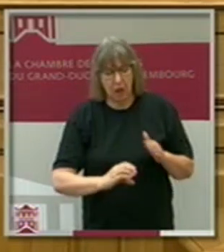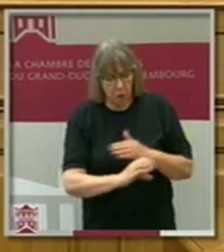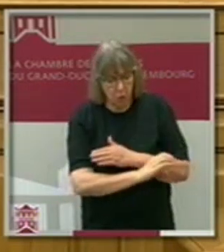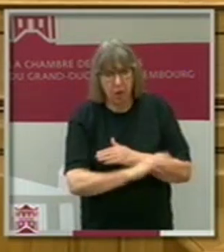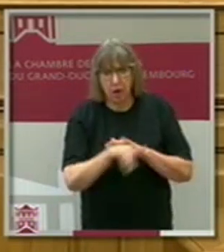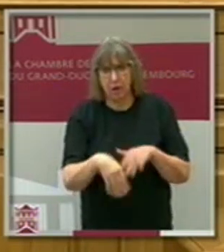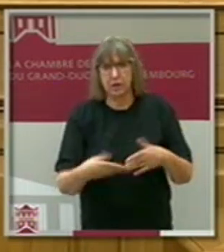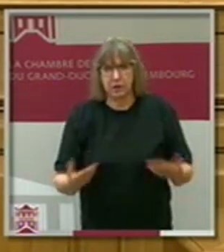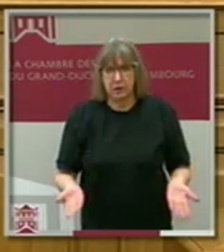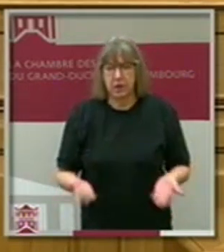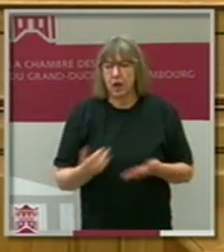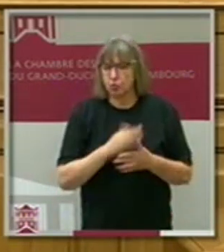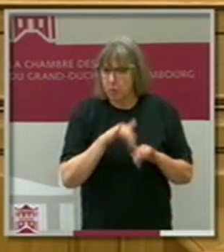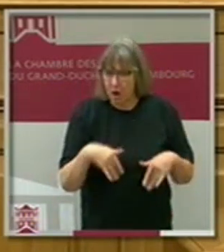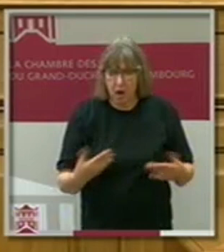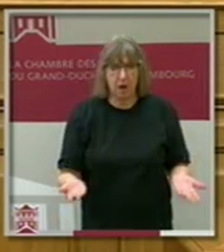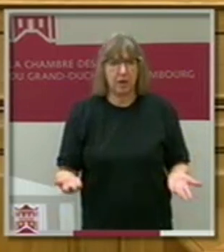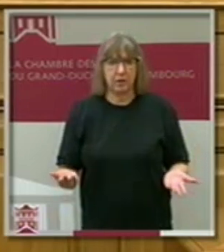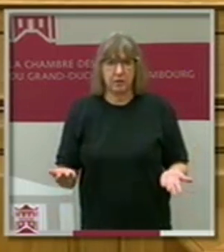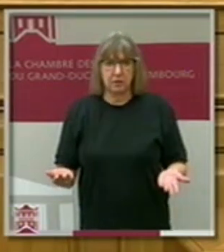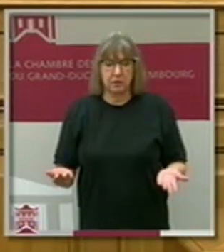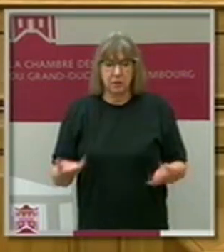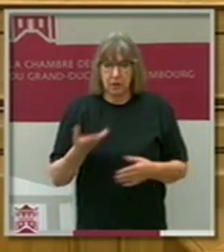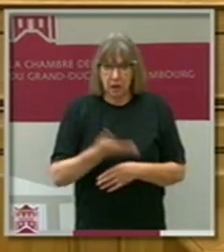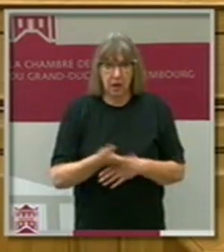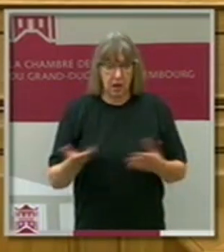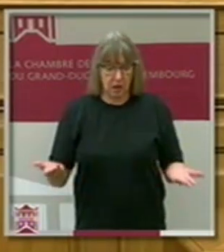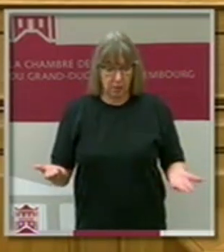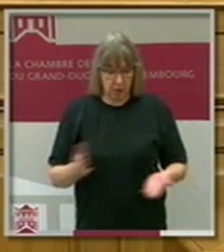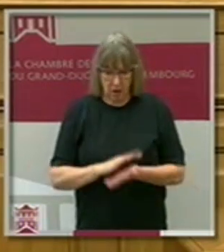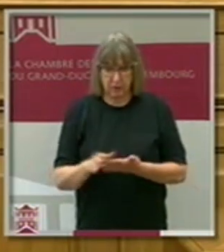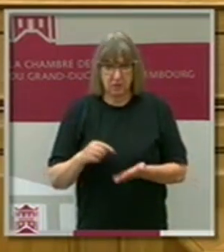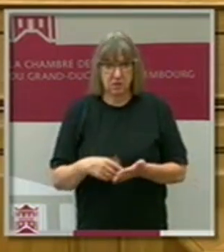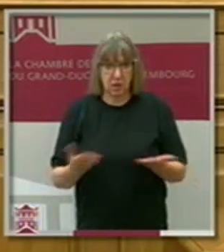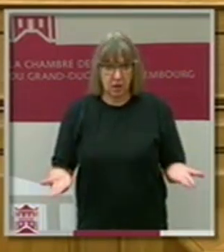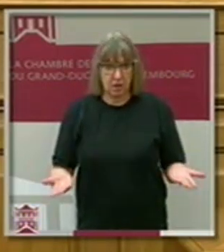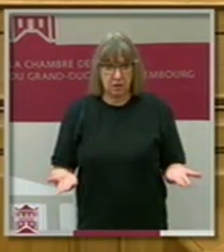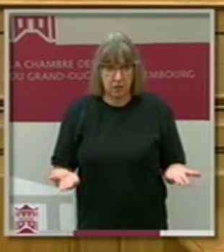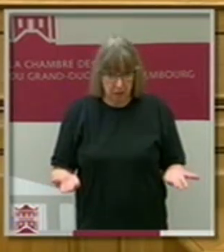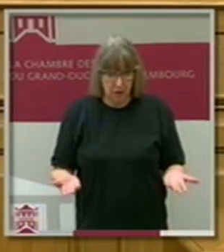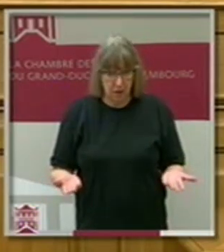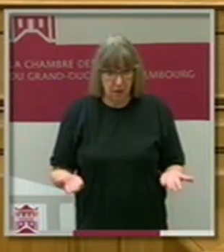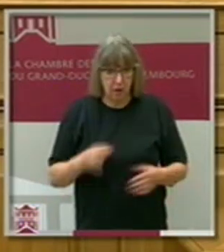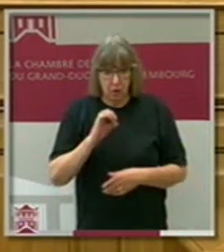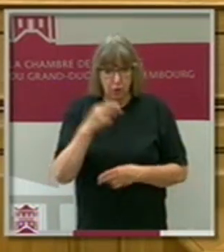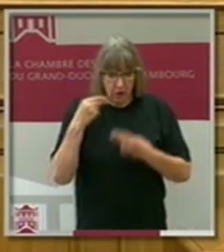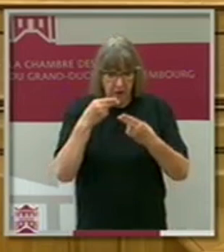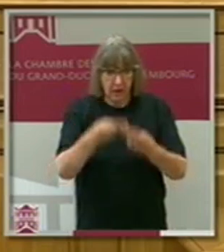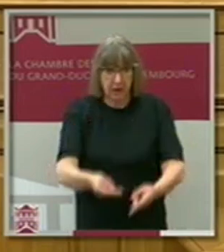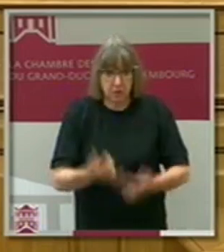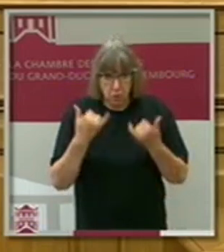Man kann nicht dahin kommen, also man muss eine Politik machen für die nächsten Generationen, weil das dort die größte Hypothek, die man den